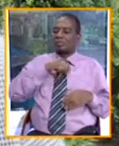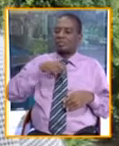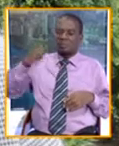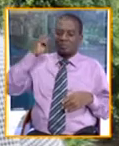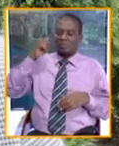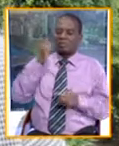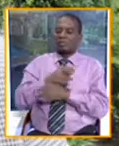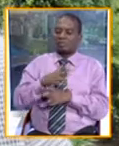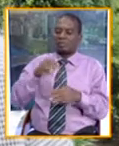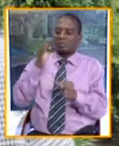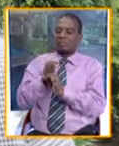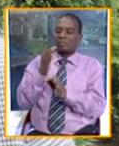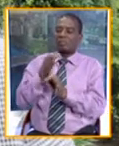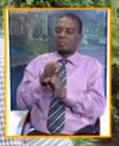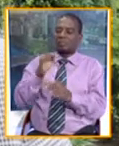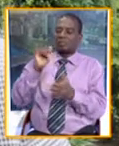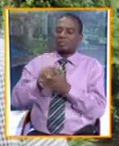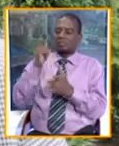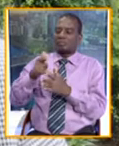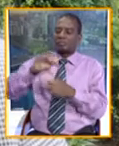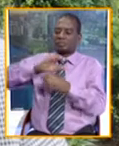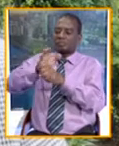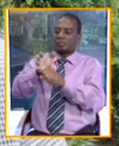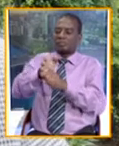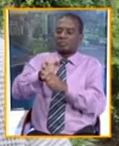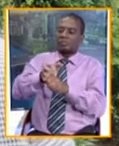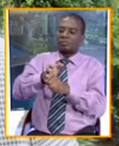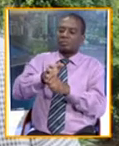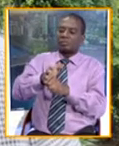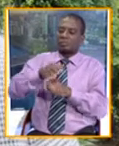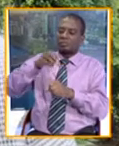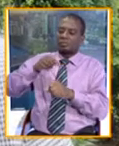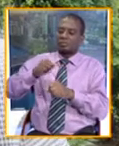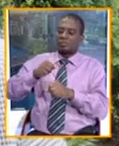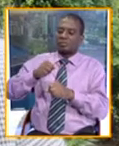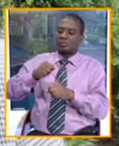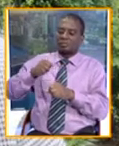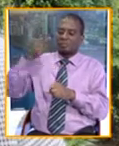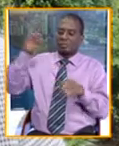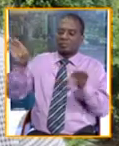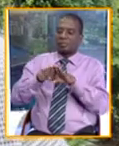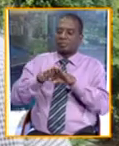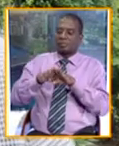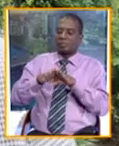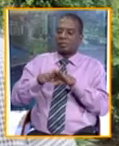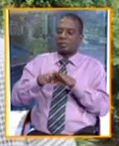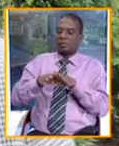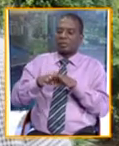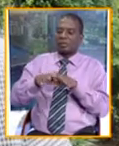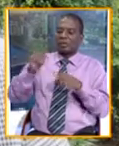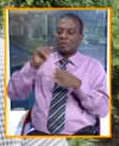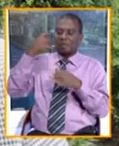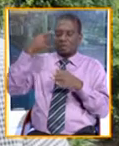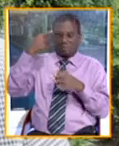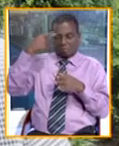fonction et c'est le Covid qui nous a forcé la main à fermer et c'est pour la reprise que nous